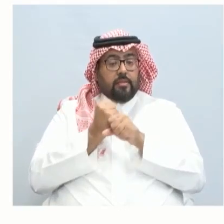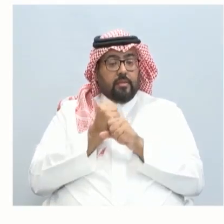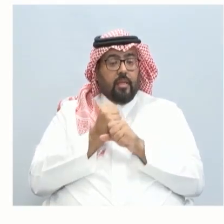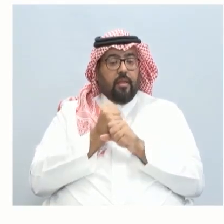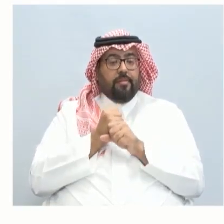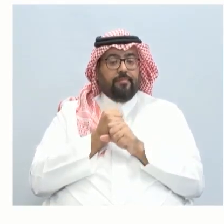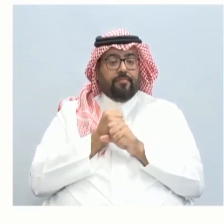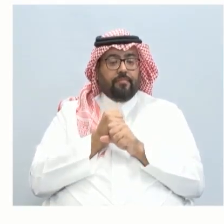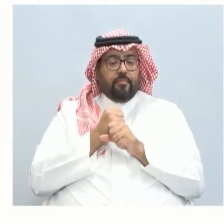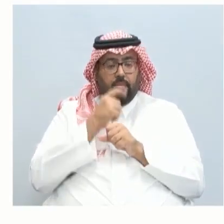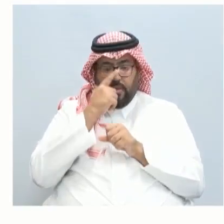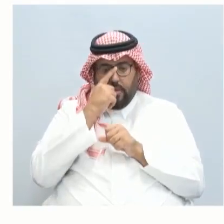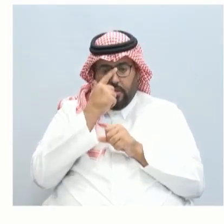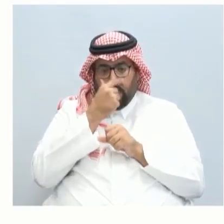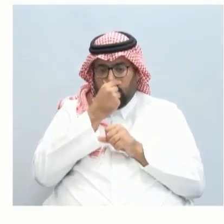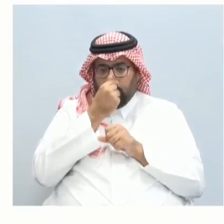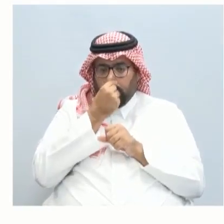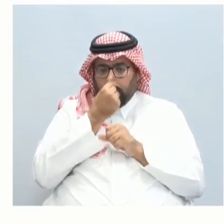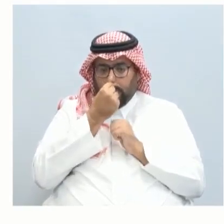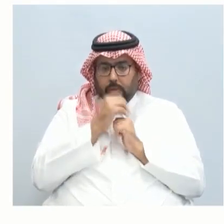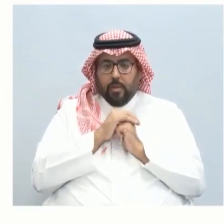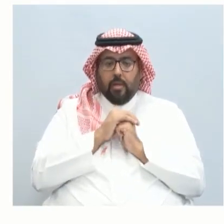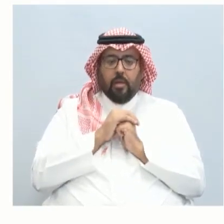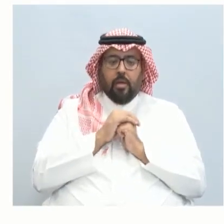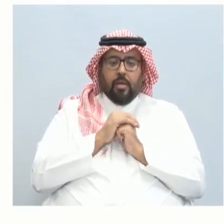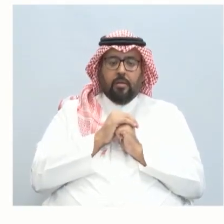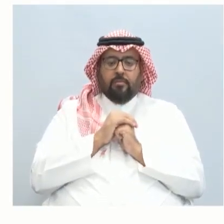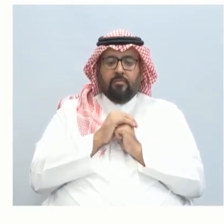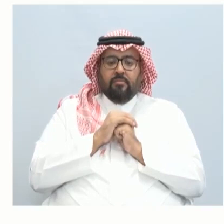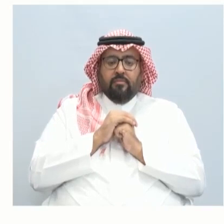هذه الاعمال وهذه الانشطه